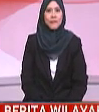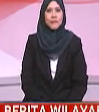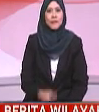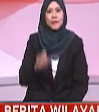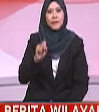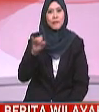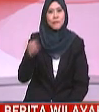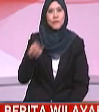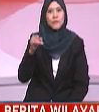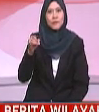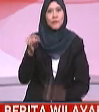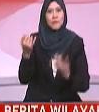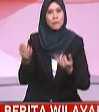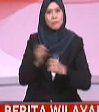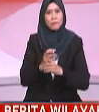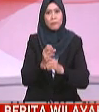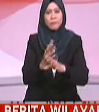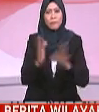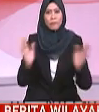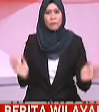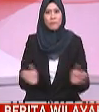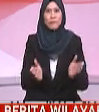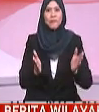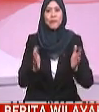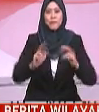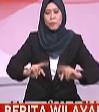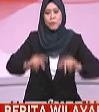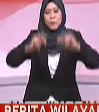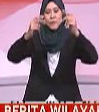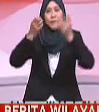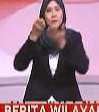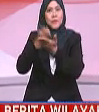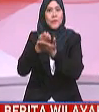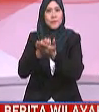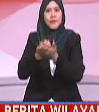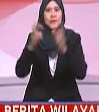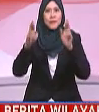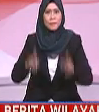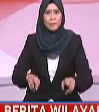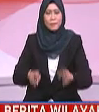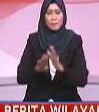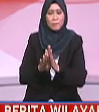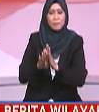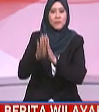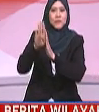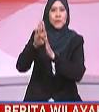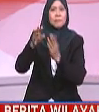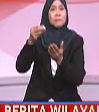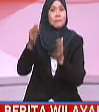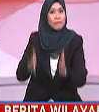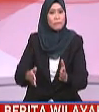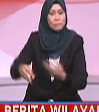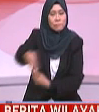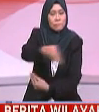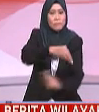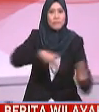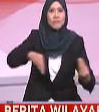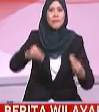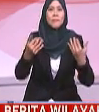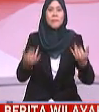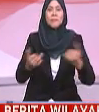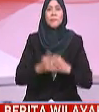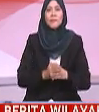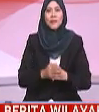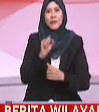SMJ turut merangkumi usaha merangsang pemulihan ekonomi, meningkatkan ekonomi rakyat dan membangunkan modal insan. Datu Haji Ji